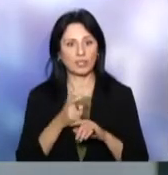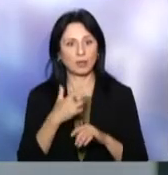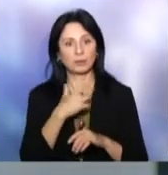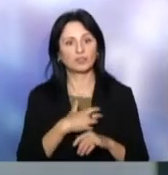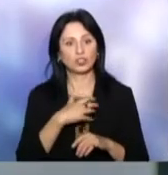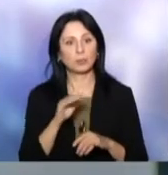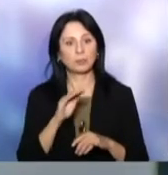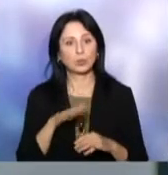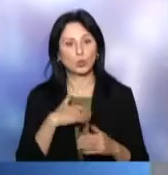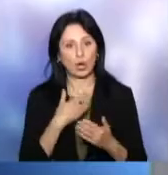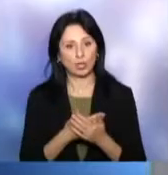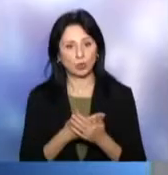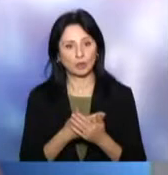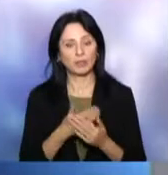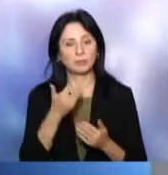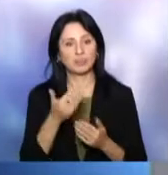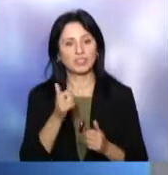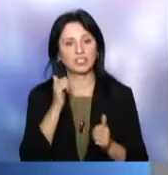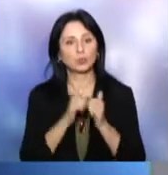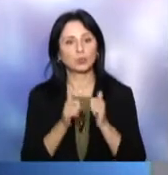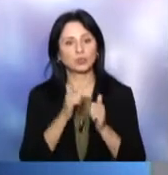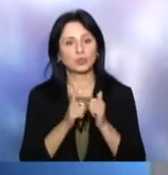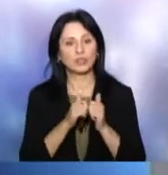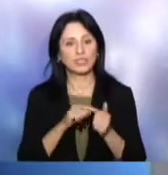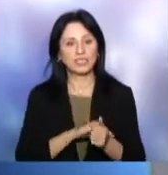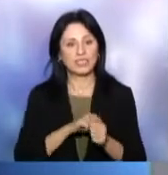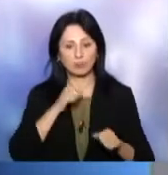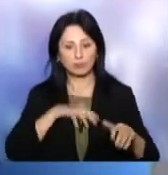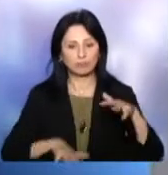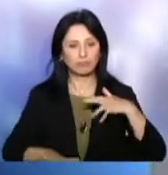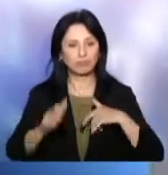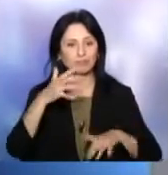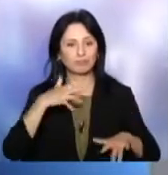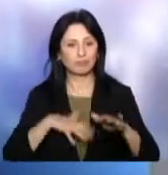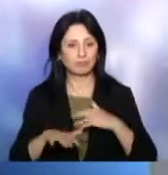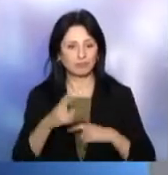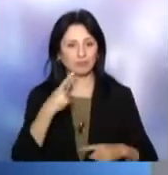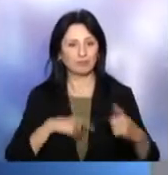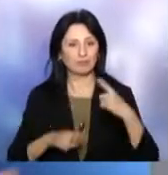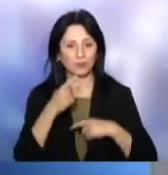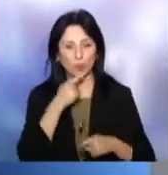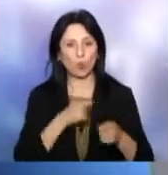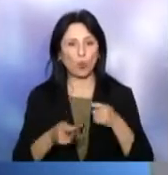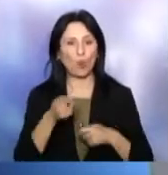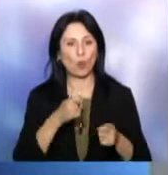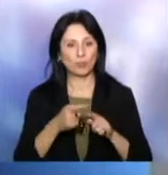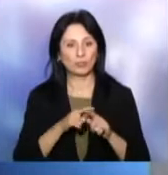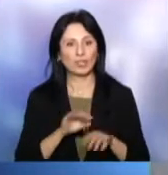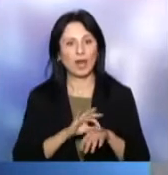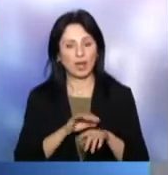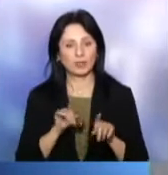მნიშვნელოვანია ფიზიკური აქტივობა და მისი მუდმივად სისხლმომარაგება, ანუ ორგანიზმი ჭირდება კარგი სისხლმომარაგება და მათ შორის